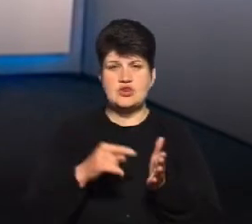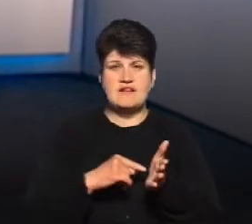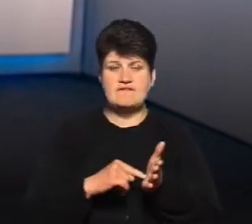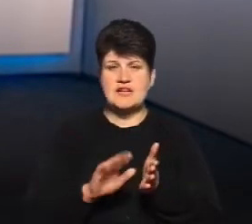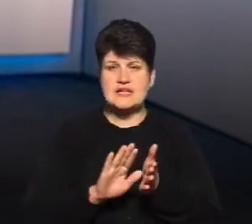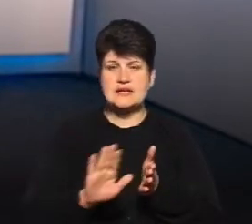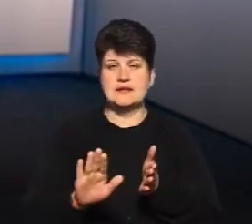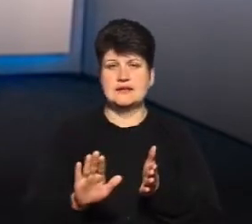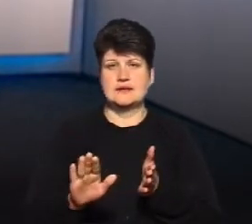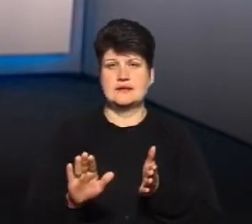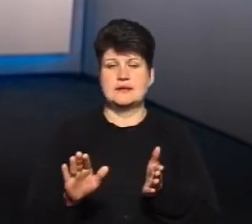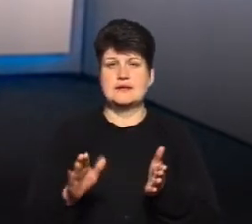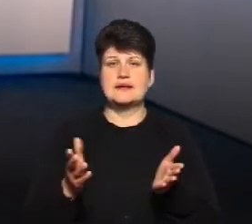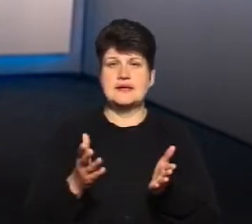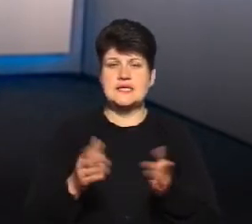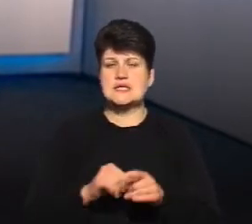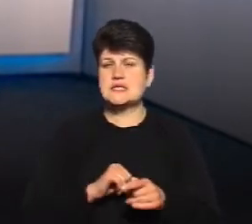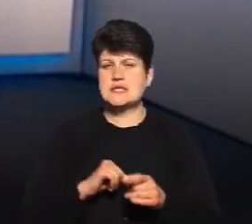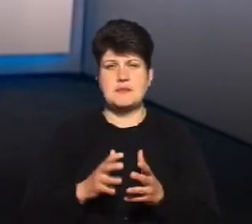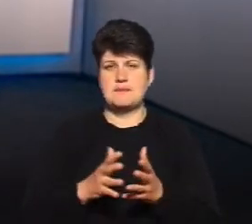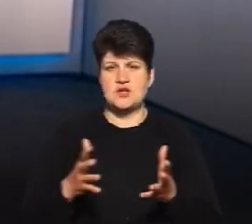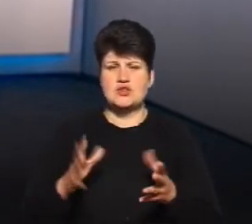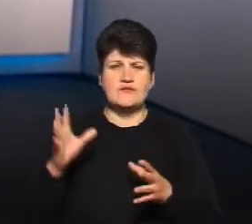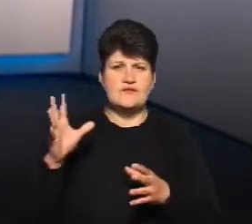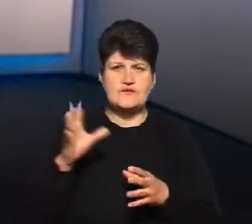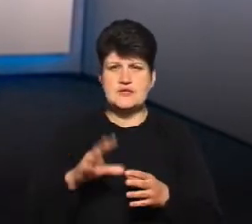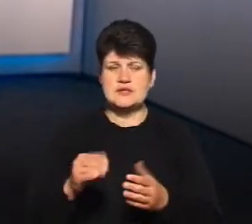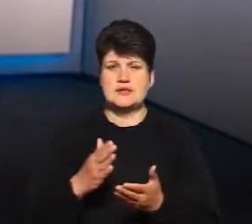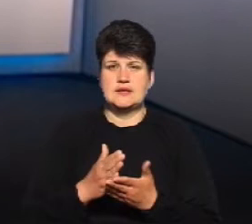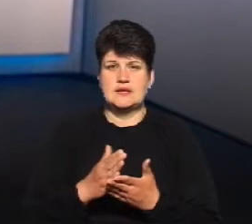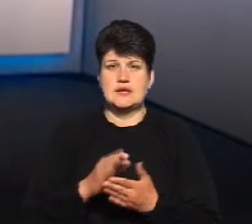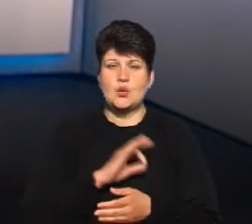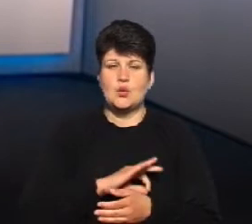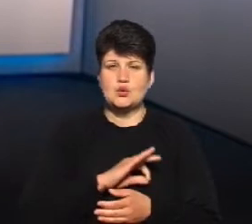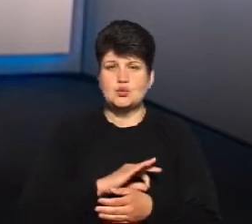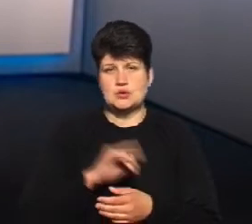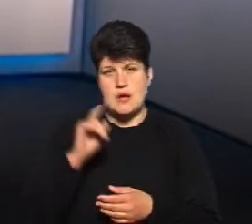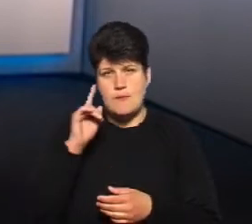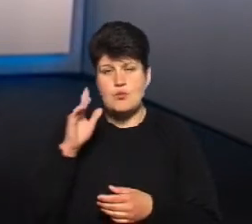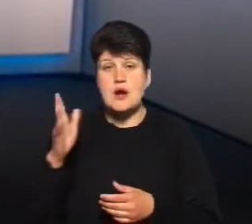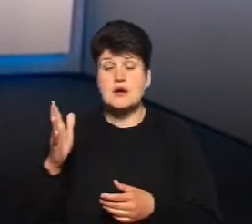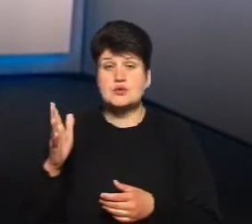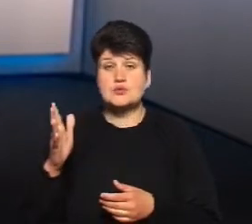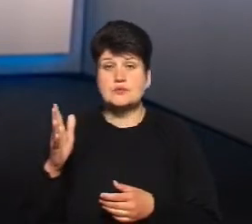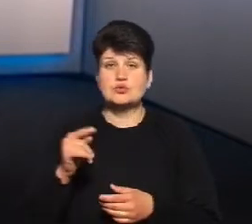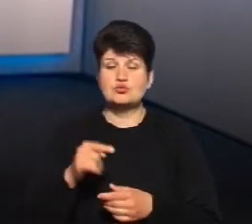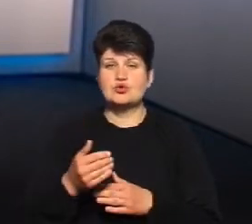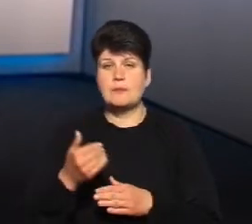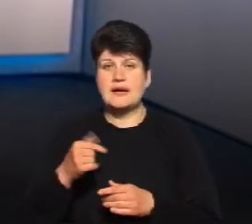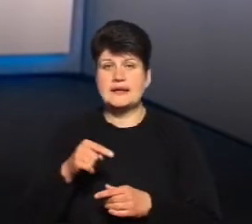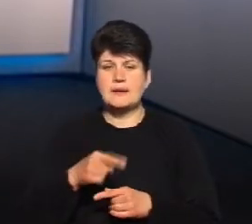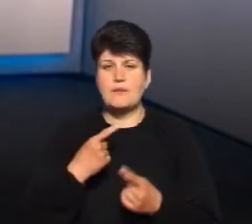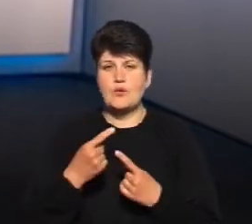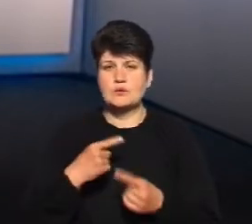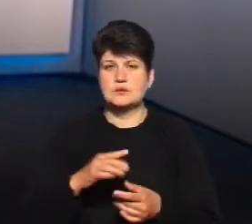який безпосередньо саме більше. Вони всі є такі, користуються популярністю, тому що перед тим ми проговорюємо,